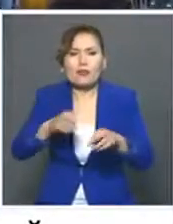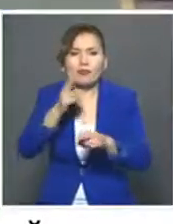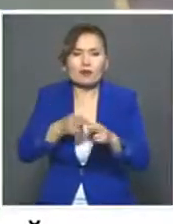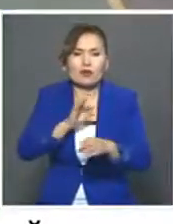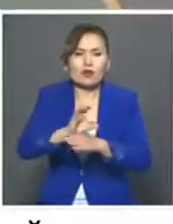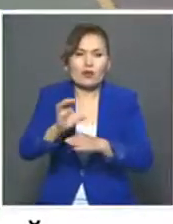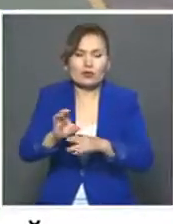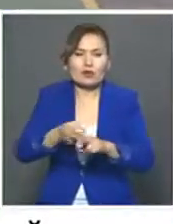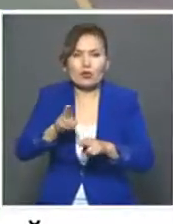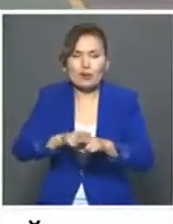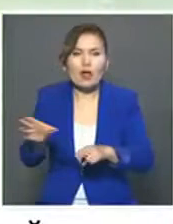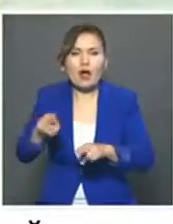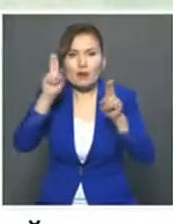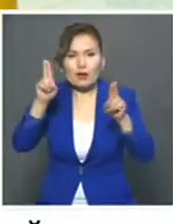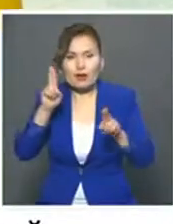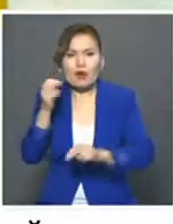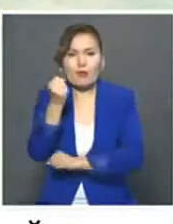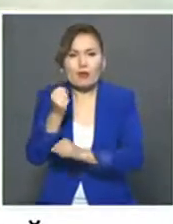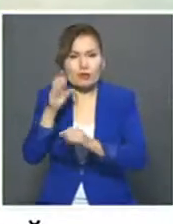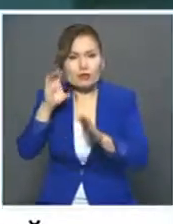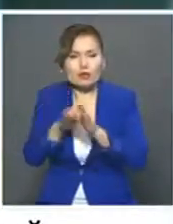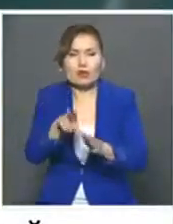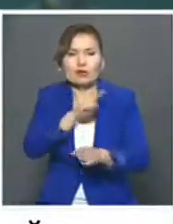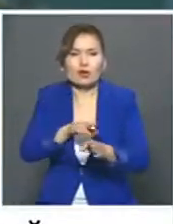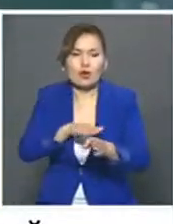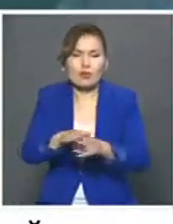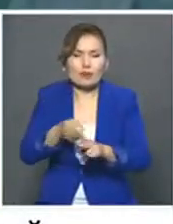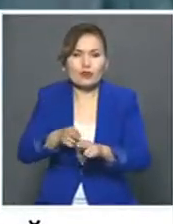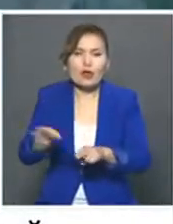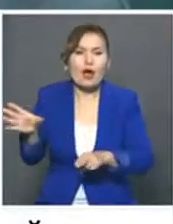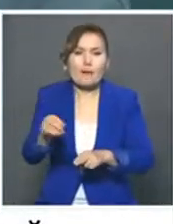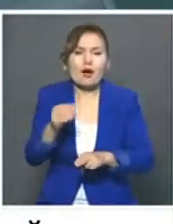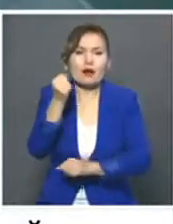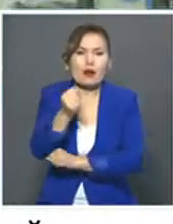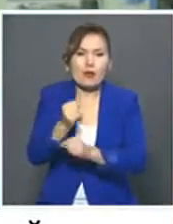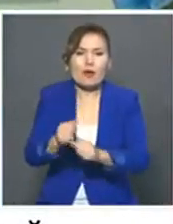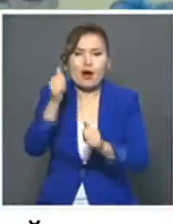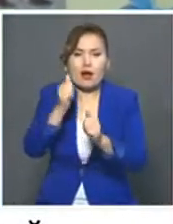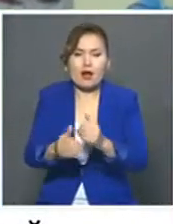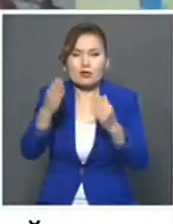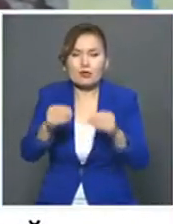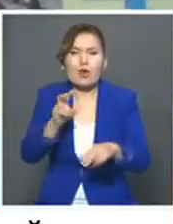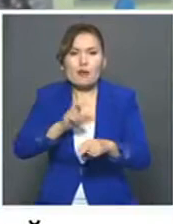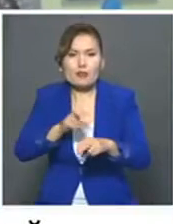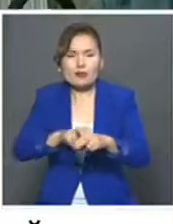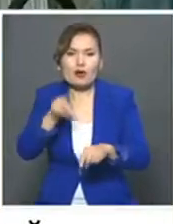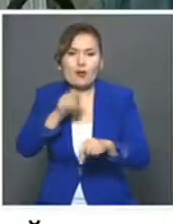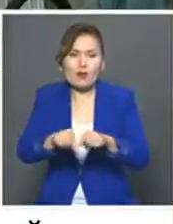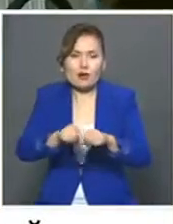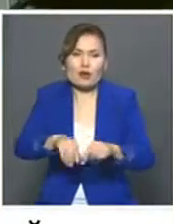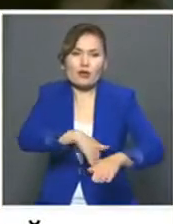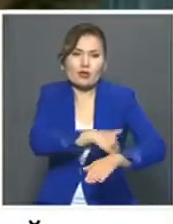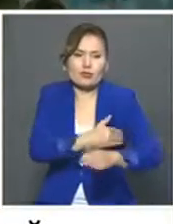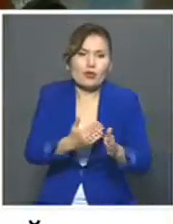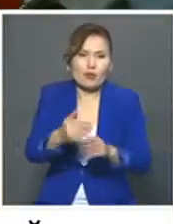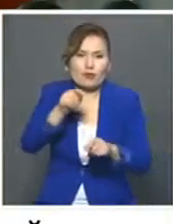тұрса да санитарлық талаптарды сақтай отырып жұмысын тоқтатпаған. Ол үшін барлық қызметкерлер күнделікті медициналық тексерістен өтіп, денсаулығы жіті